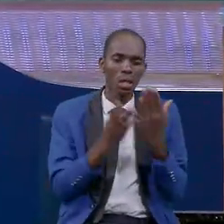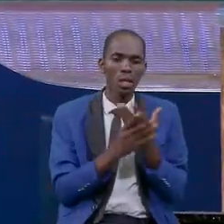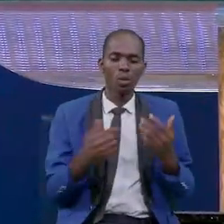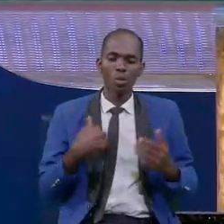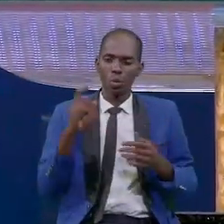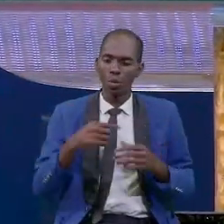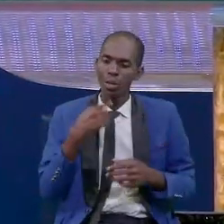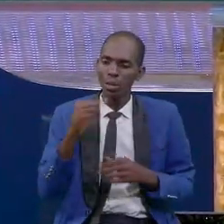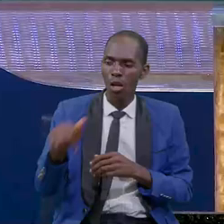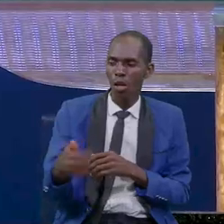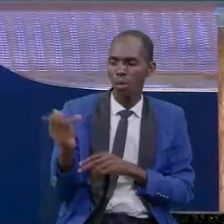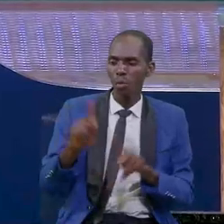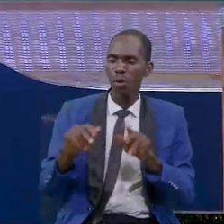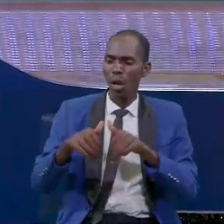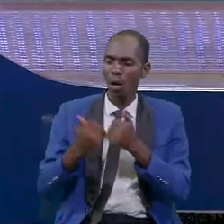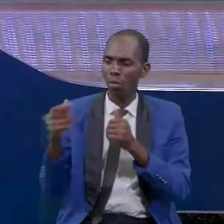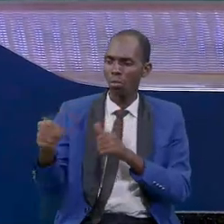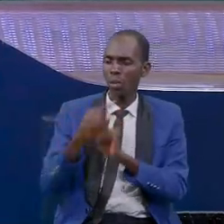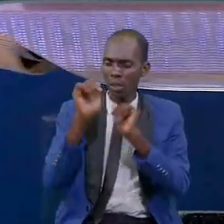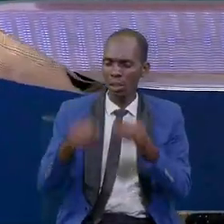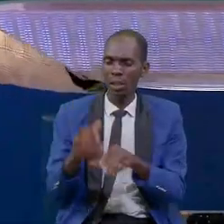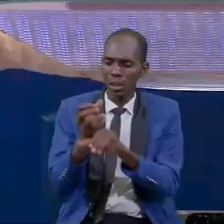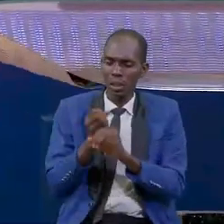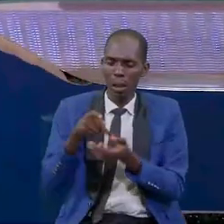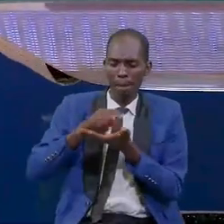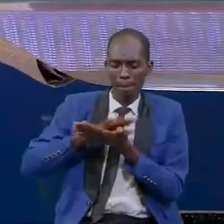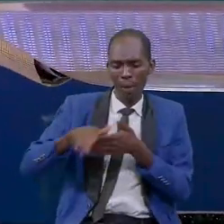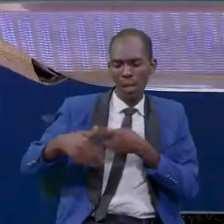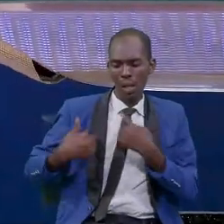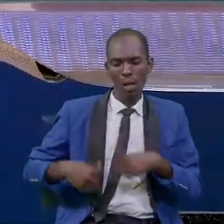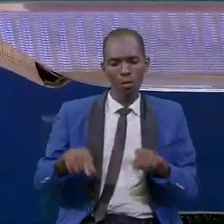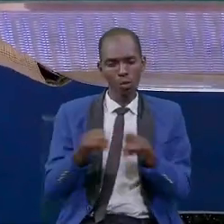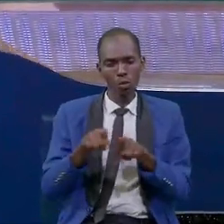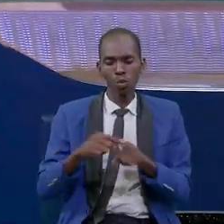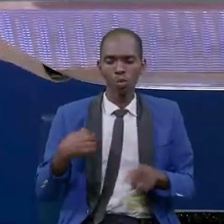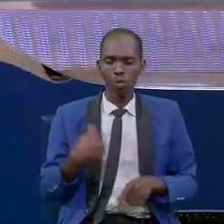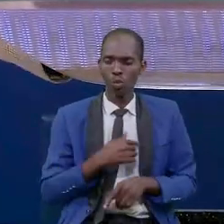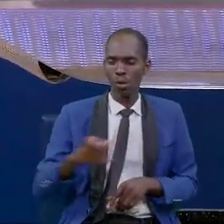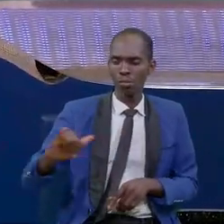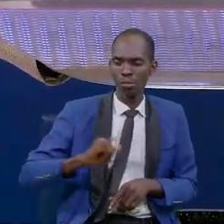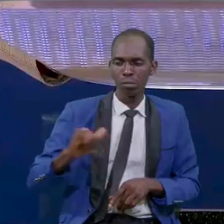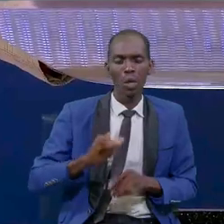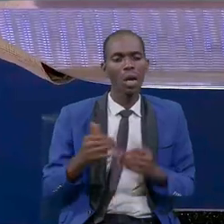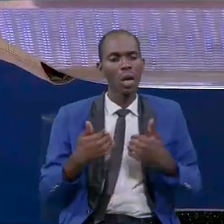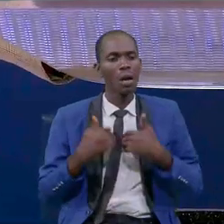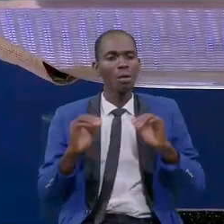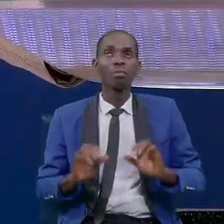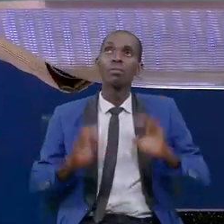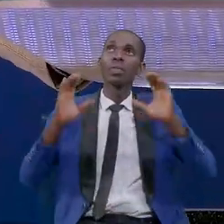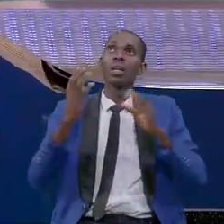les mains pures. Tu vas dire aux autres comment il va avoir le cœur pur, afin qu'on soit des